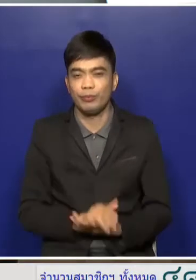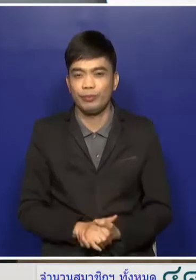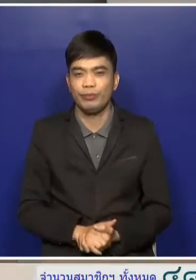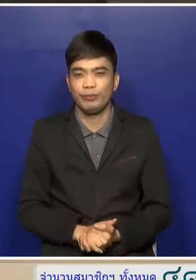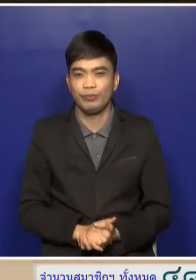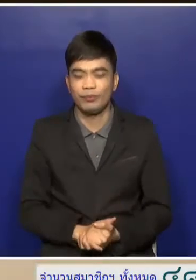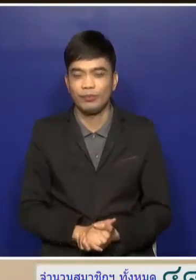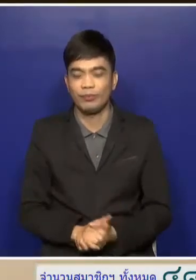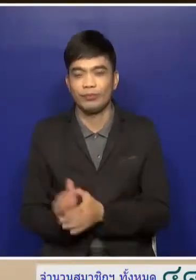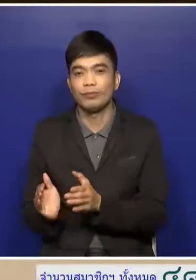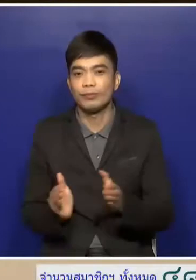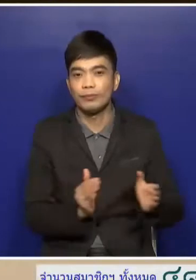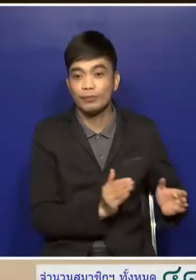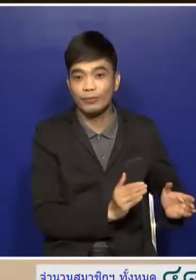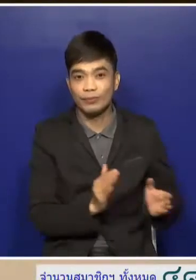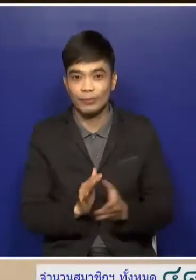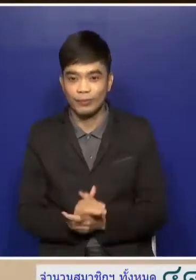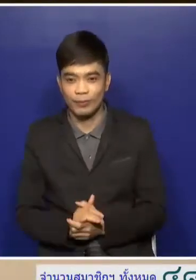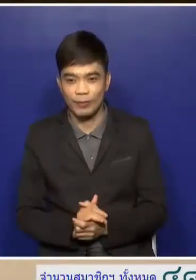คุณอิสระสมชัย